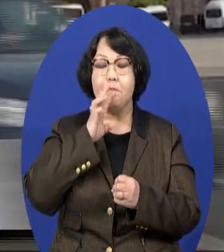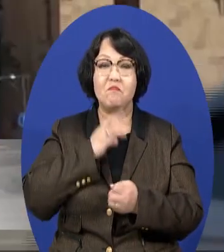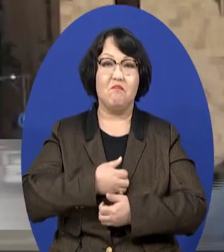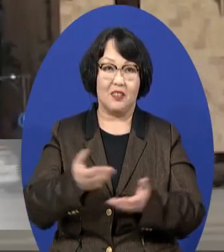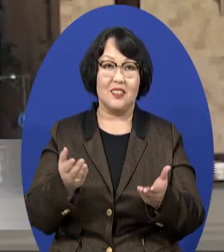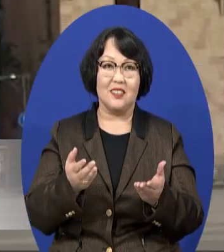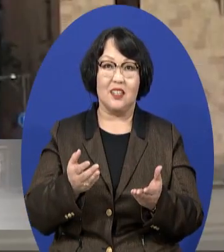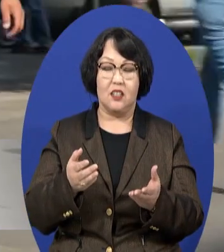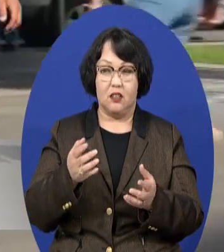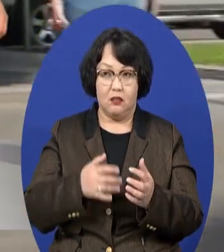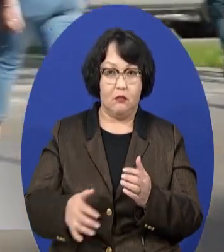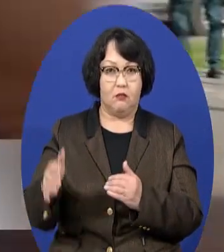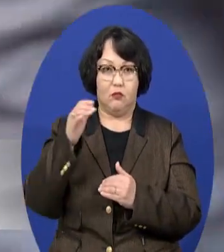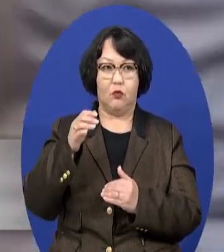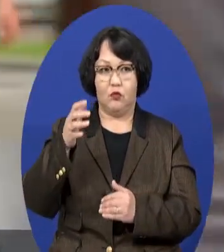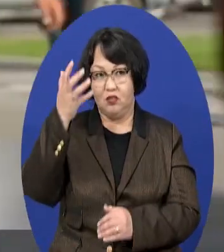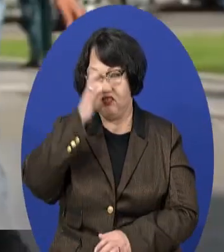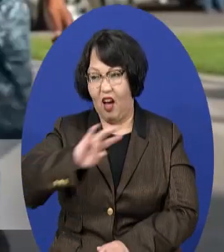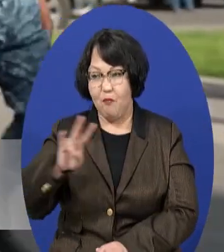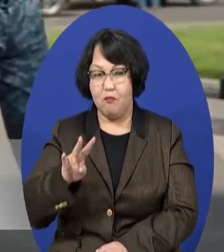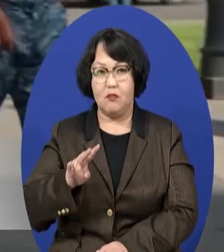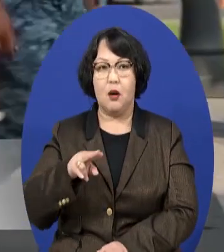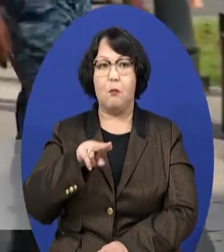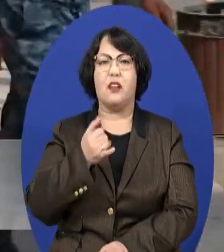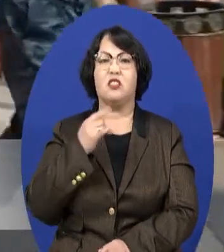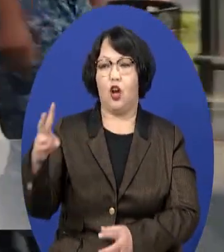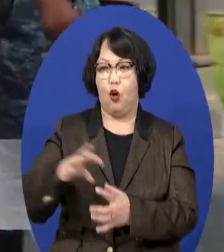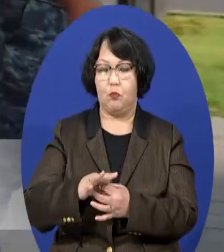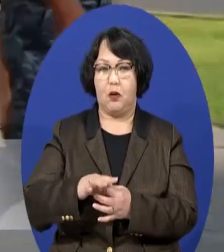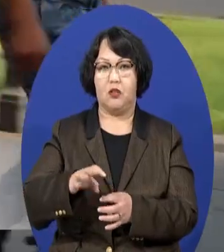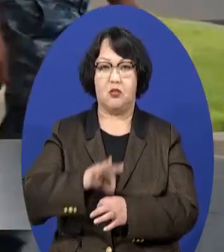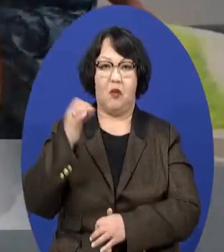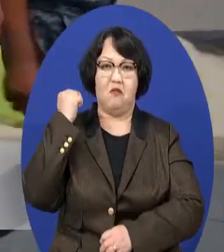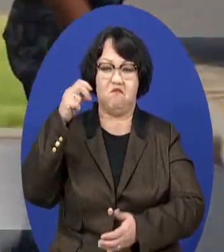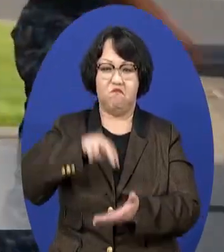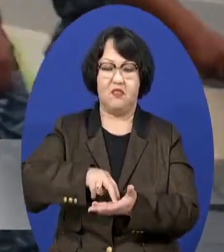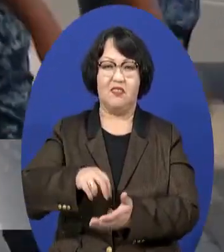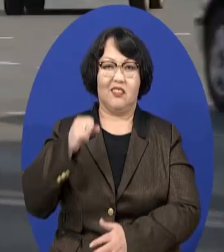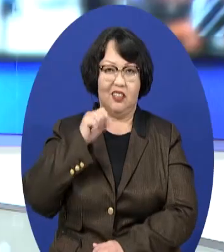Харин түүний тэргүүлдэг улс төрийн хүчин сонгуульд энэхүү ялд байгууллаа.